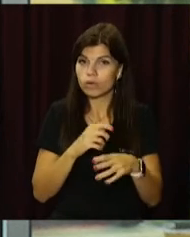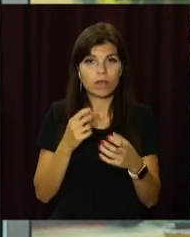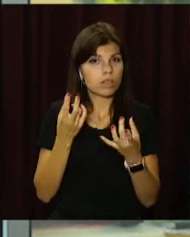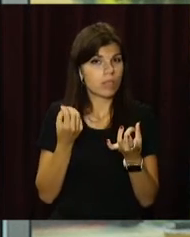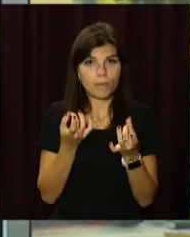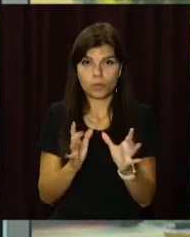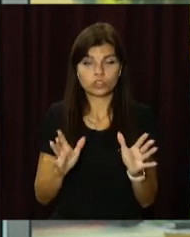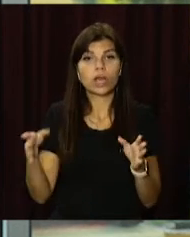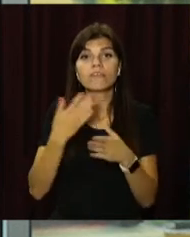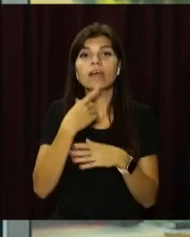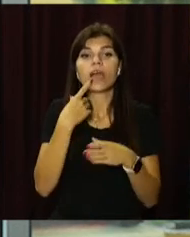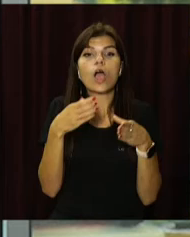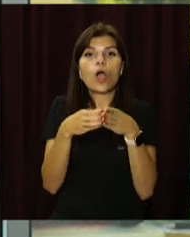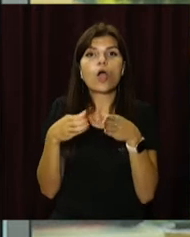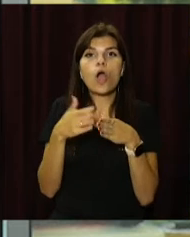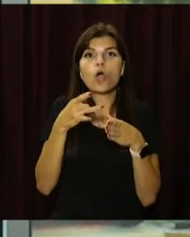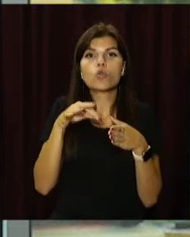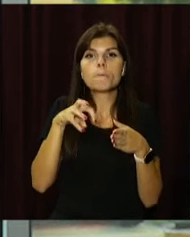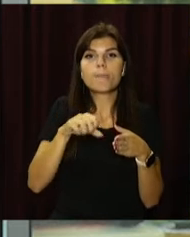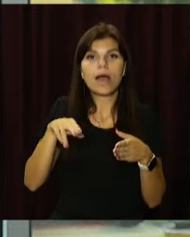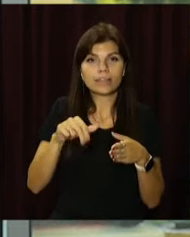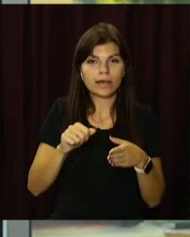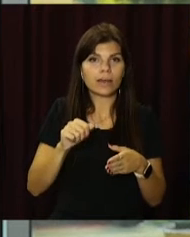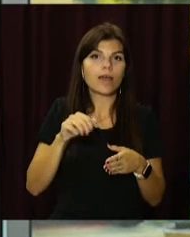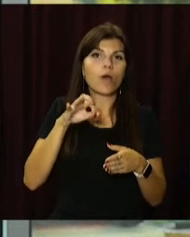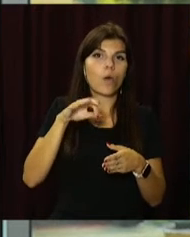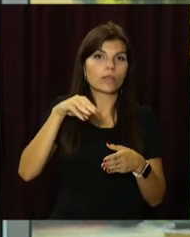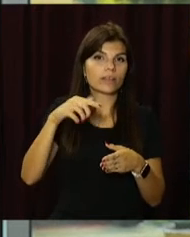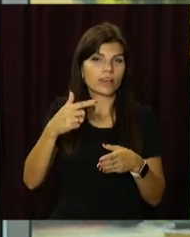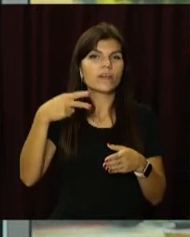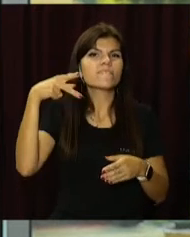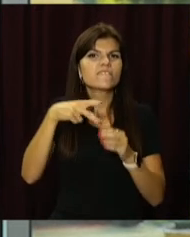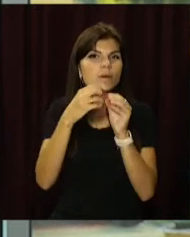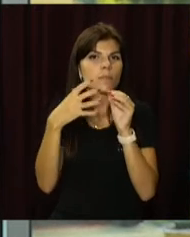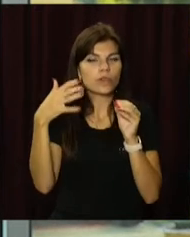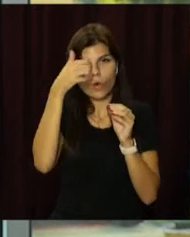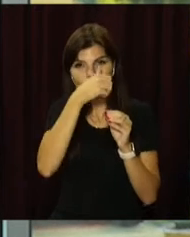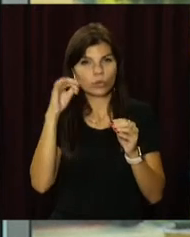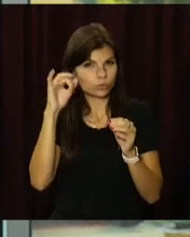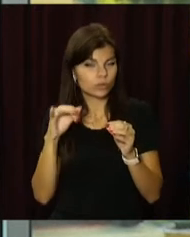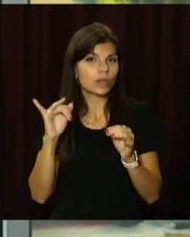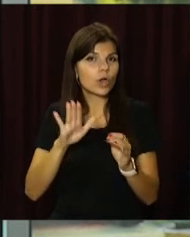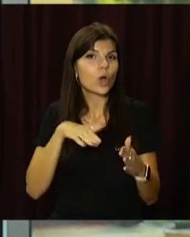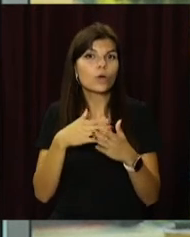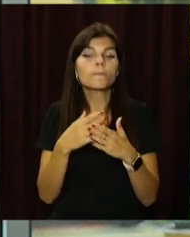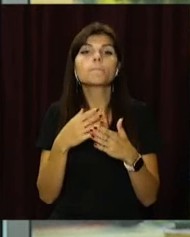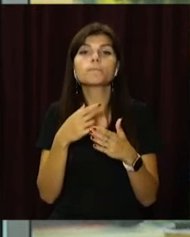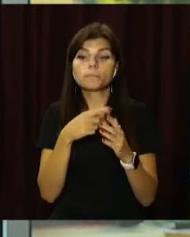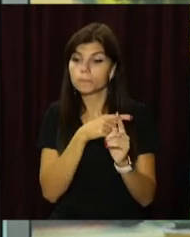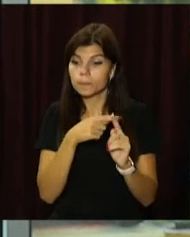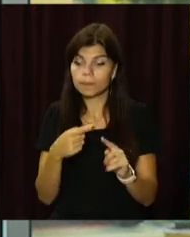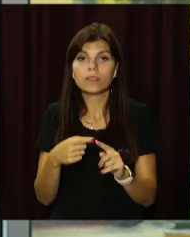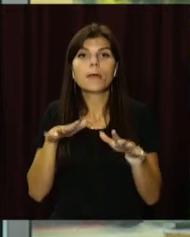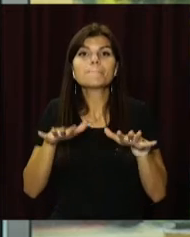30, громаді – 6. Історія Слобожанської ОТГ розпочалася у 2015-му. І завдяки спільним